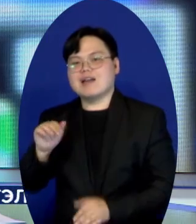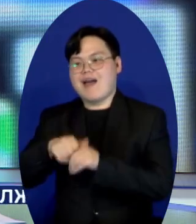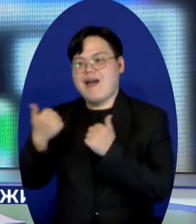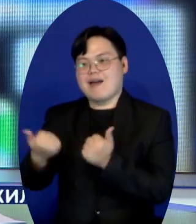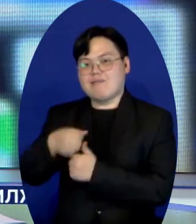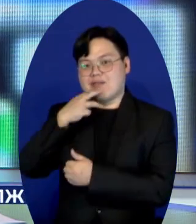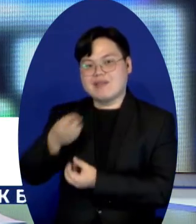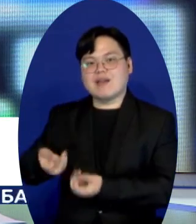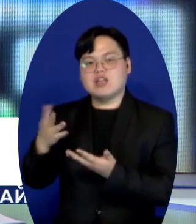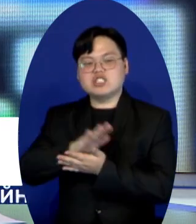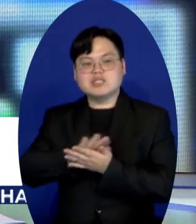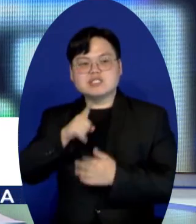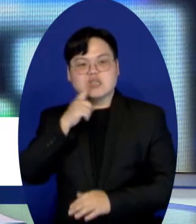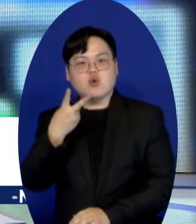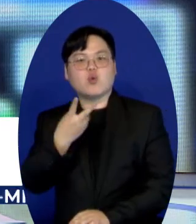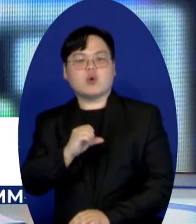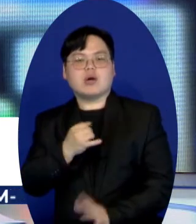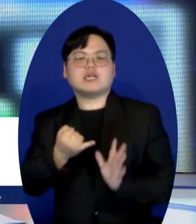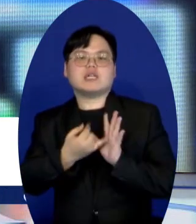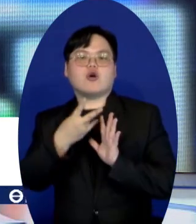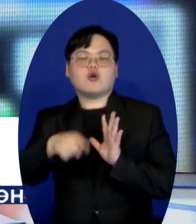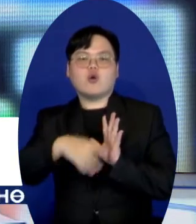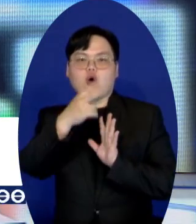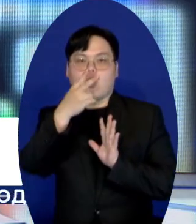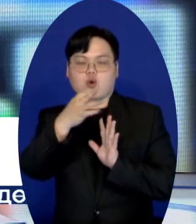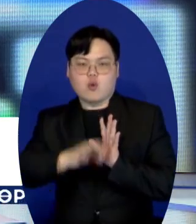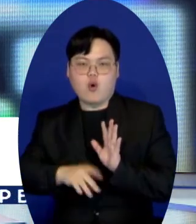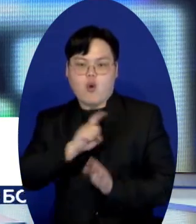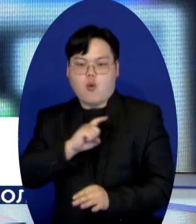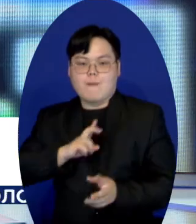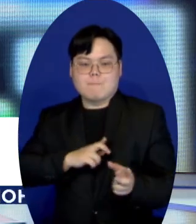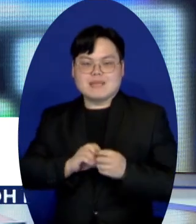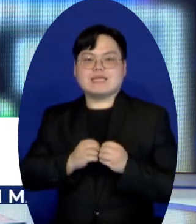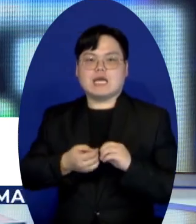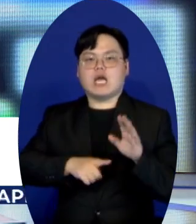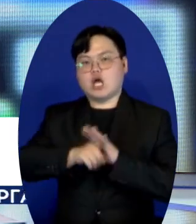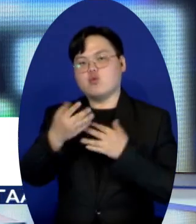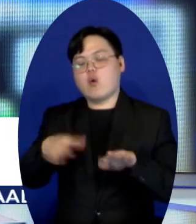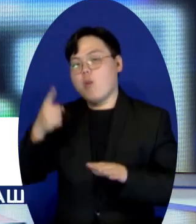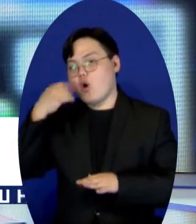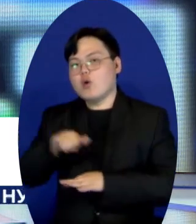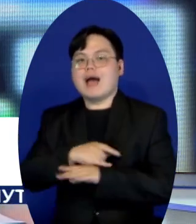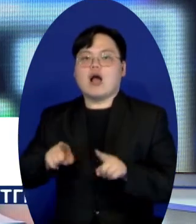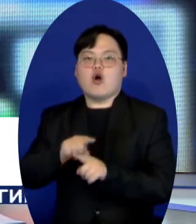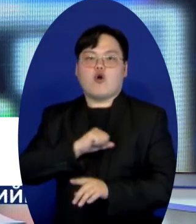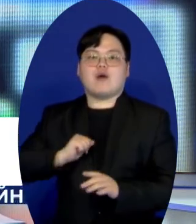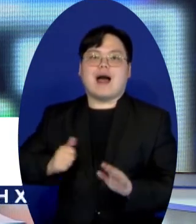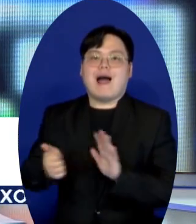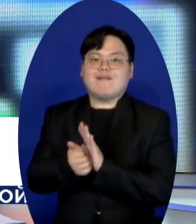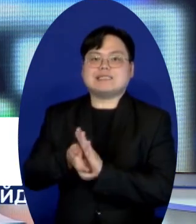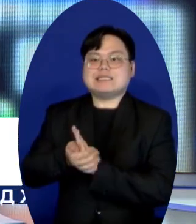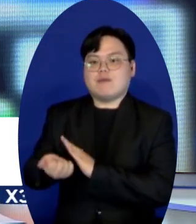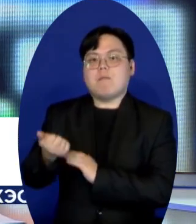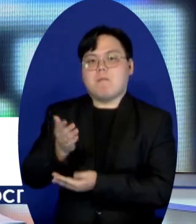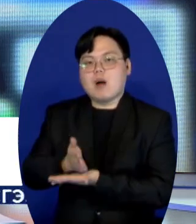байгаа Z үеийнхний 62% нь хувийн бизнесээ эхлүүлсэн, за эсвэл бэлтгэж эхэлсэн байна. Манайд ч мөн өөрийн авяас чадвараа ашиглан